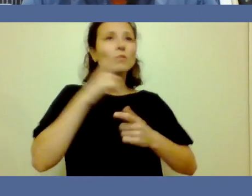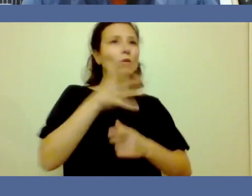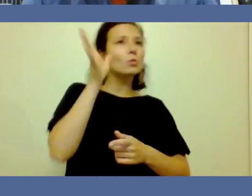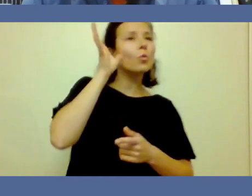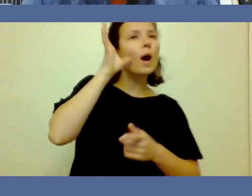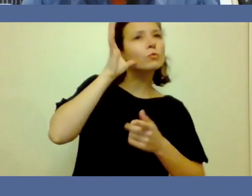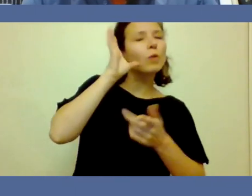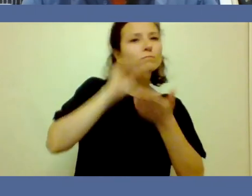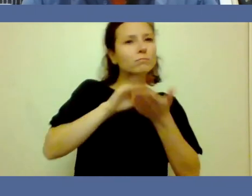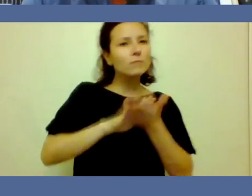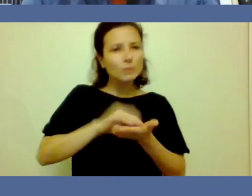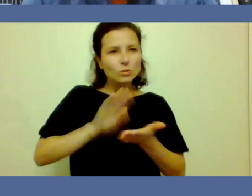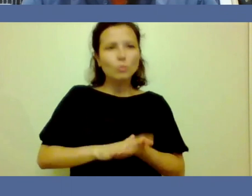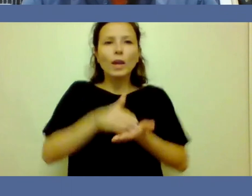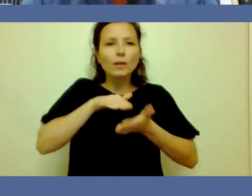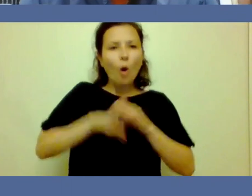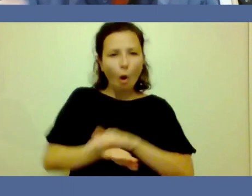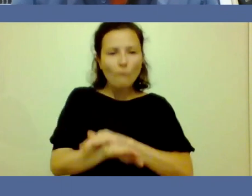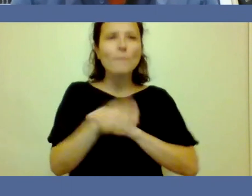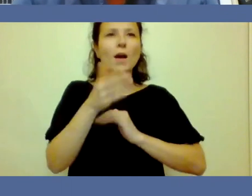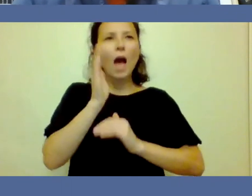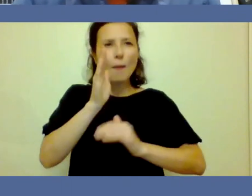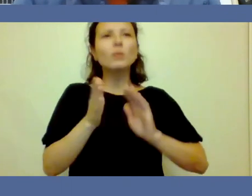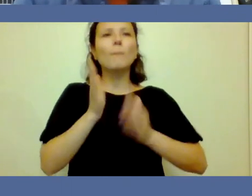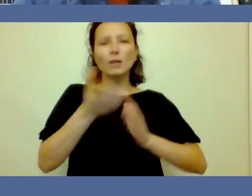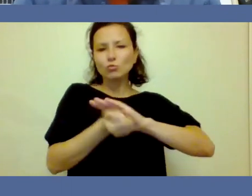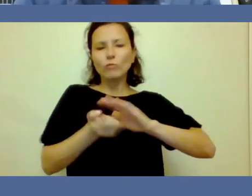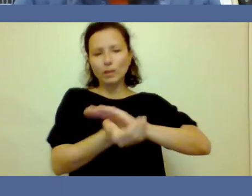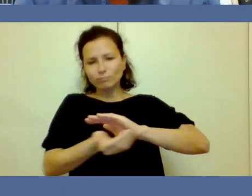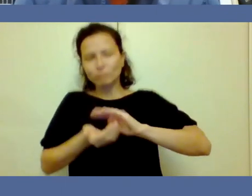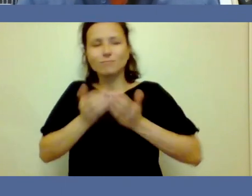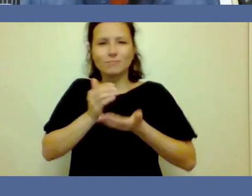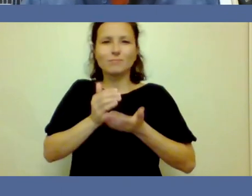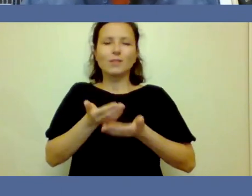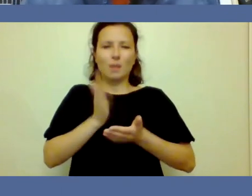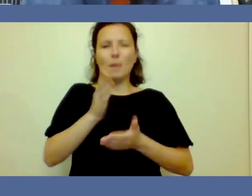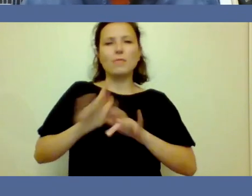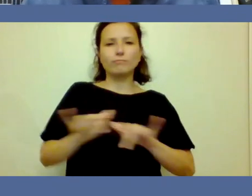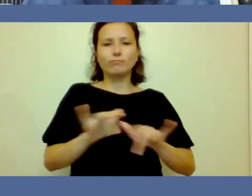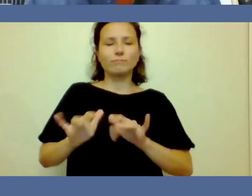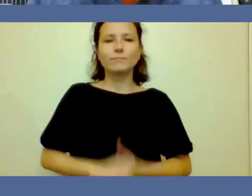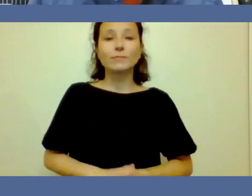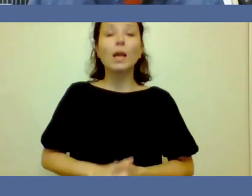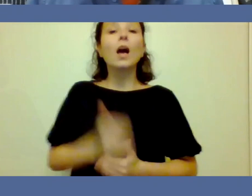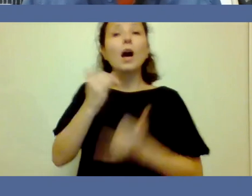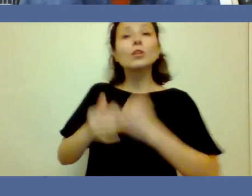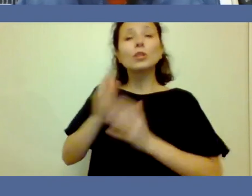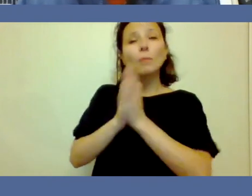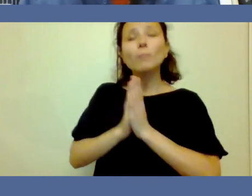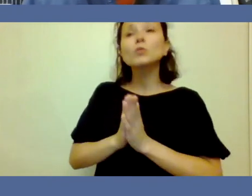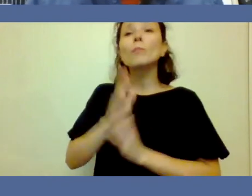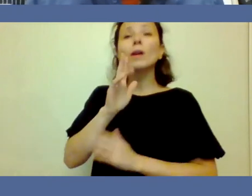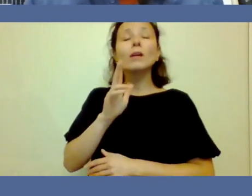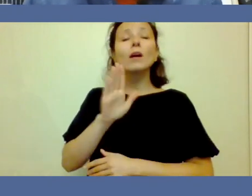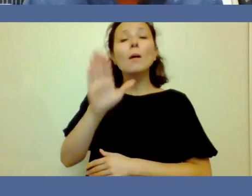szkatułki, przyjdzie czas, że je wyjmę, tak? A gdybym poprosił, żeby Katarzyna Bonda nakreśliła